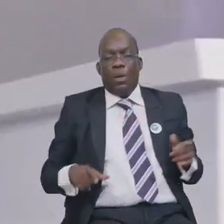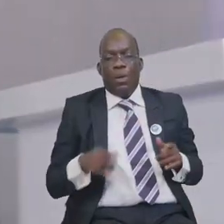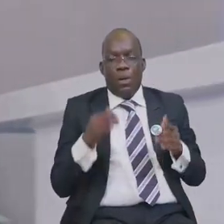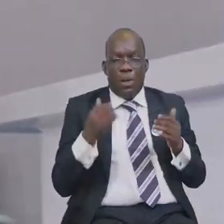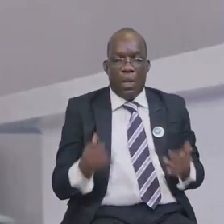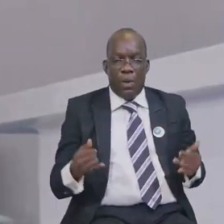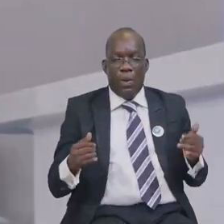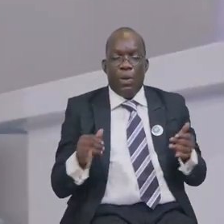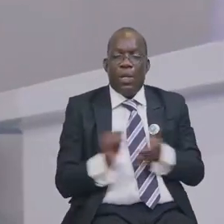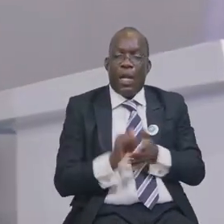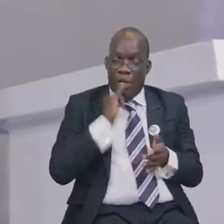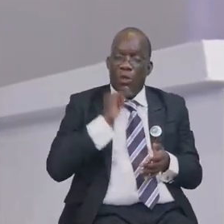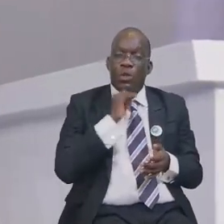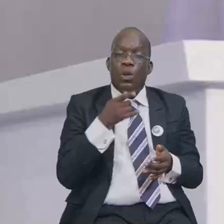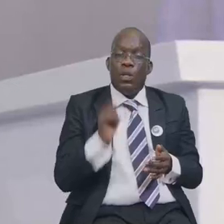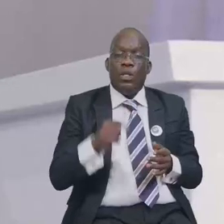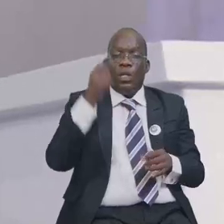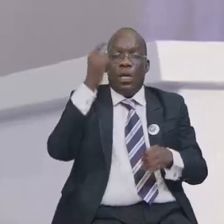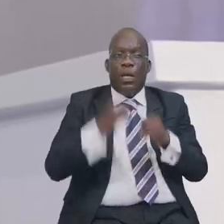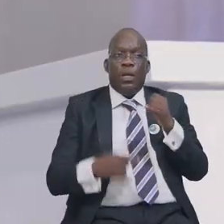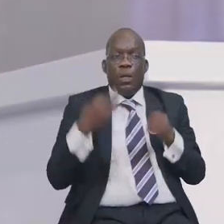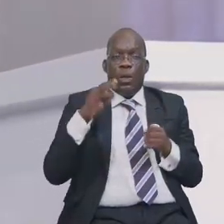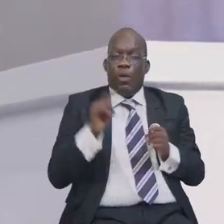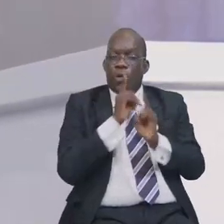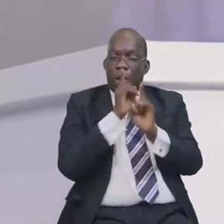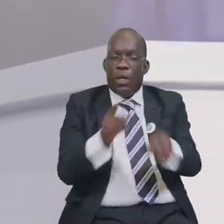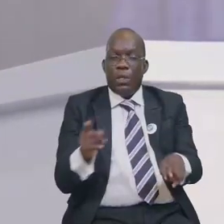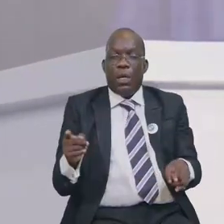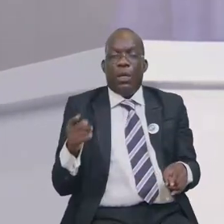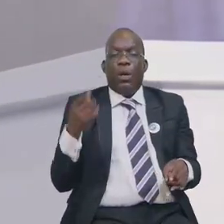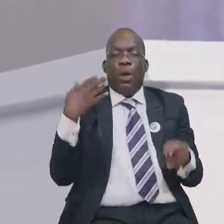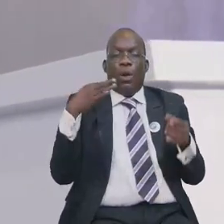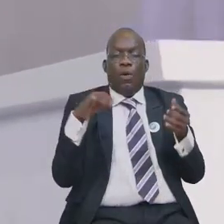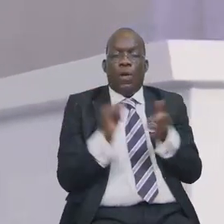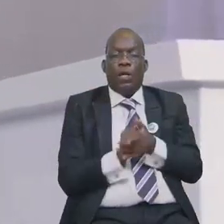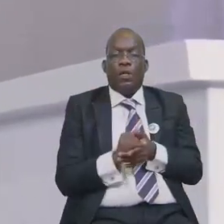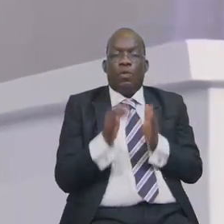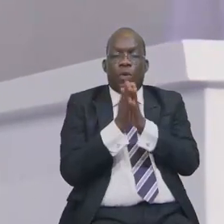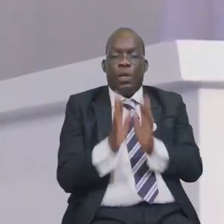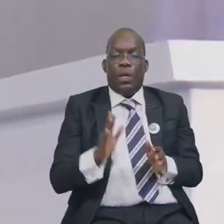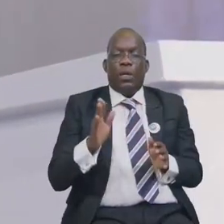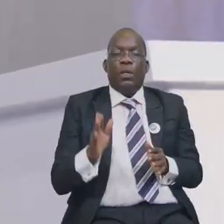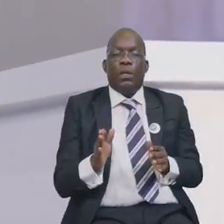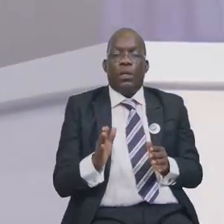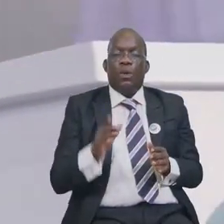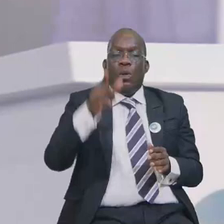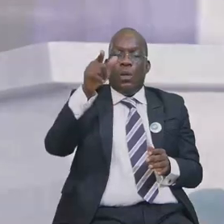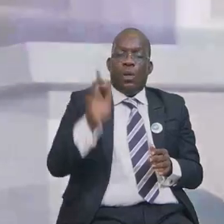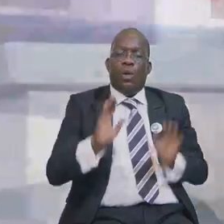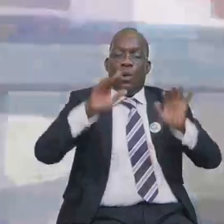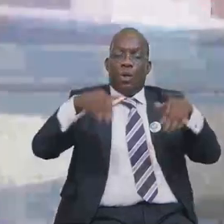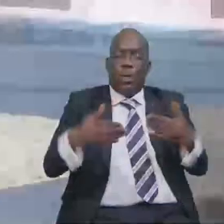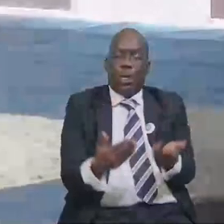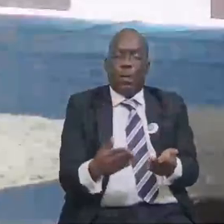Ce n'est pas encore la fin de l'exaucement à la prière d'Ézéchias. Dieu